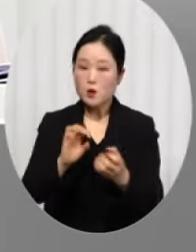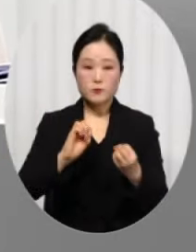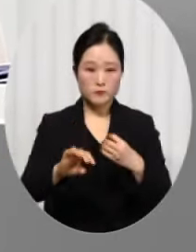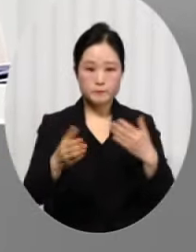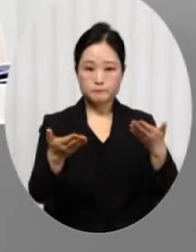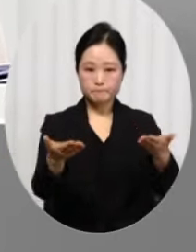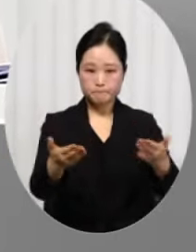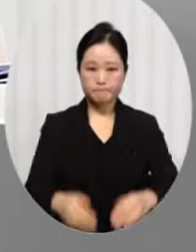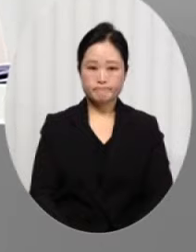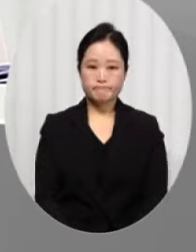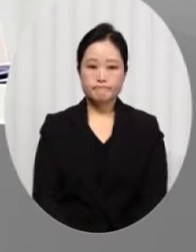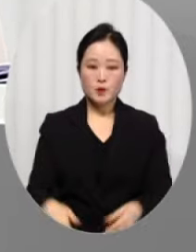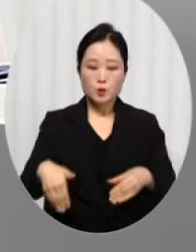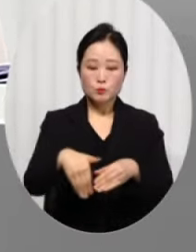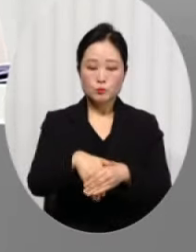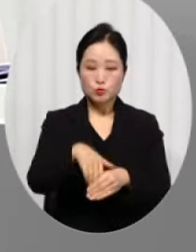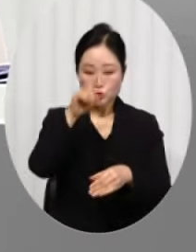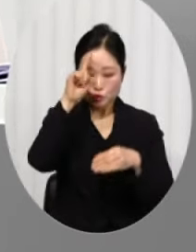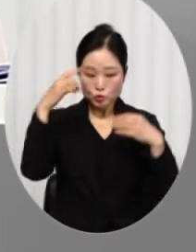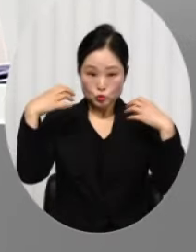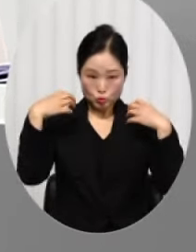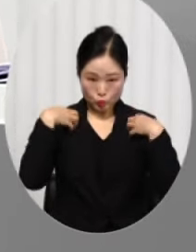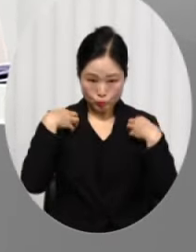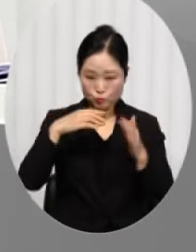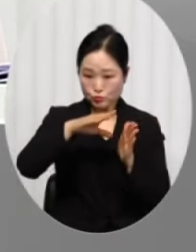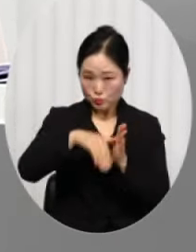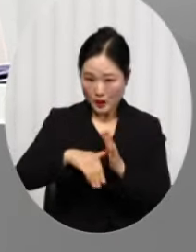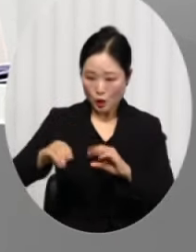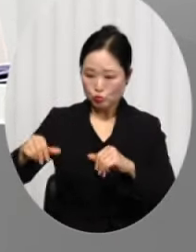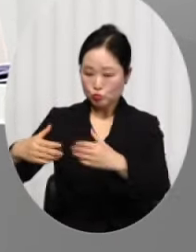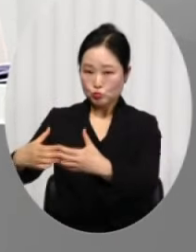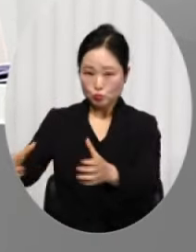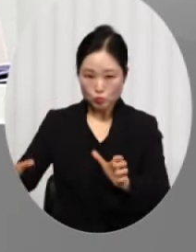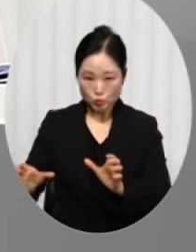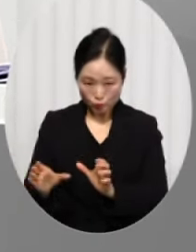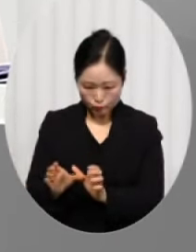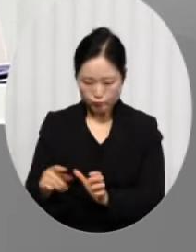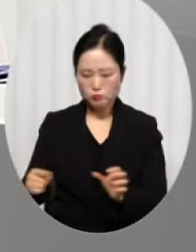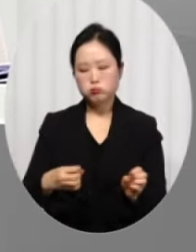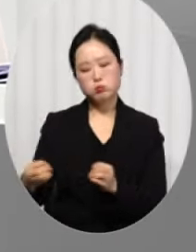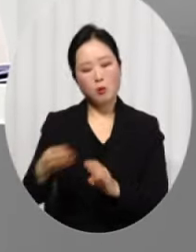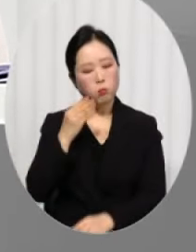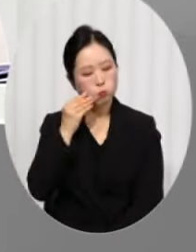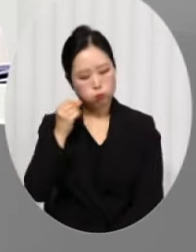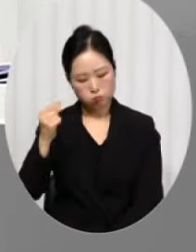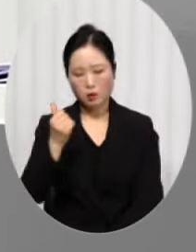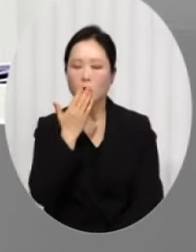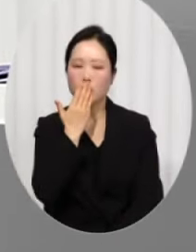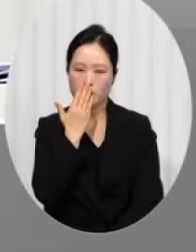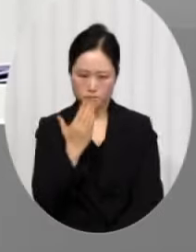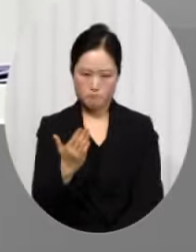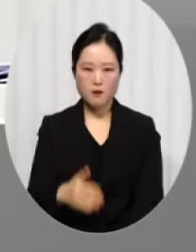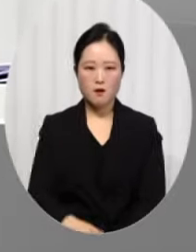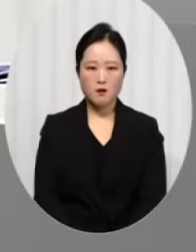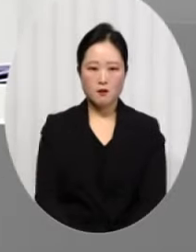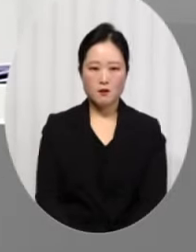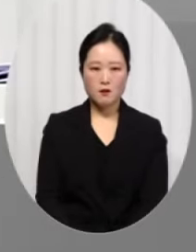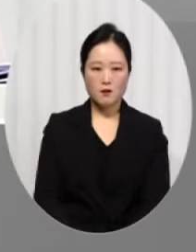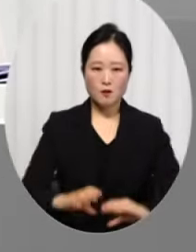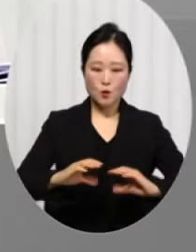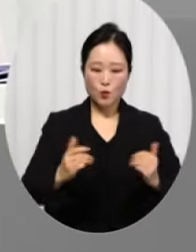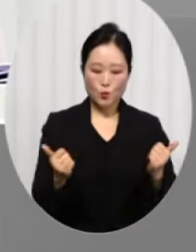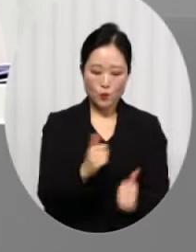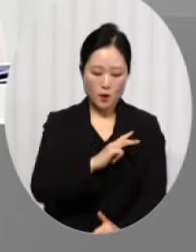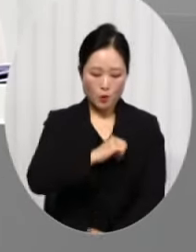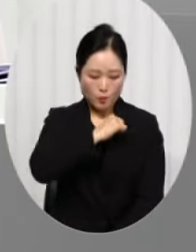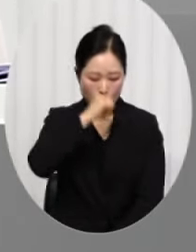드리겠습니다. 문재인 정부 국토부와는 대화가 잘 되었습니다. 제가 국회의원이 되고 일주일도 안 돼서 장관을 만나서 차량기지